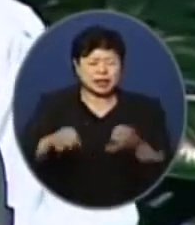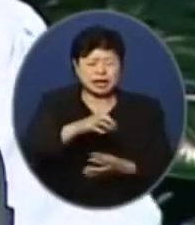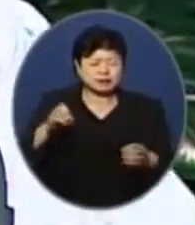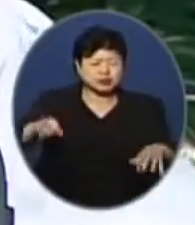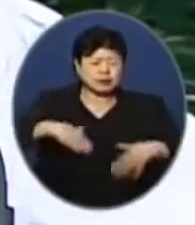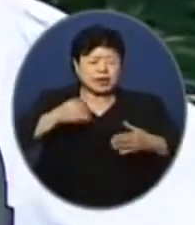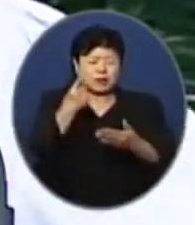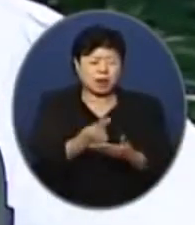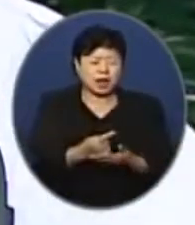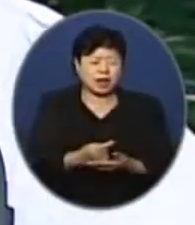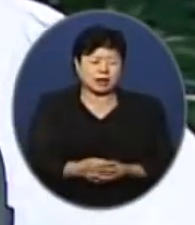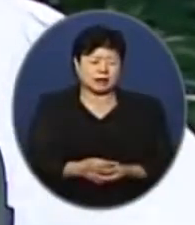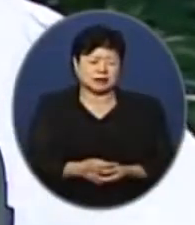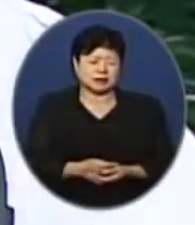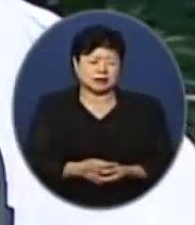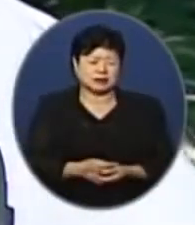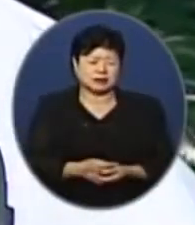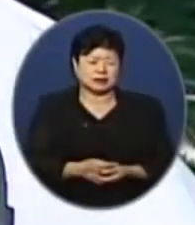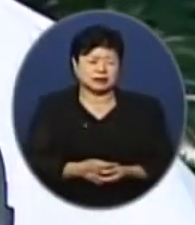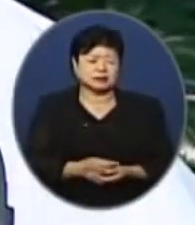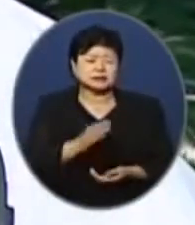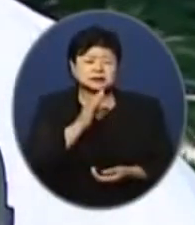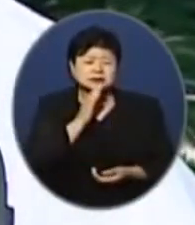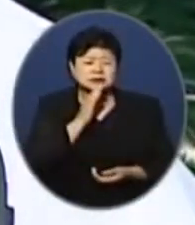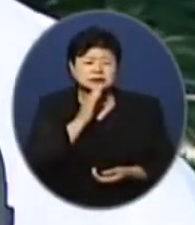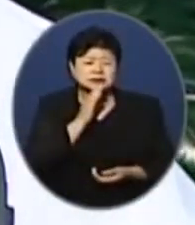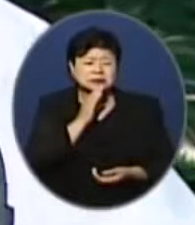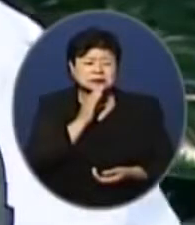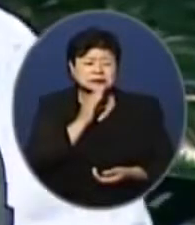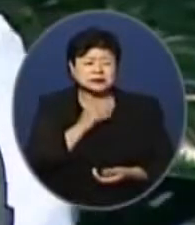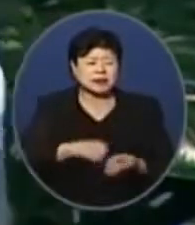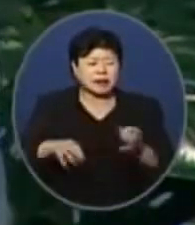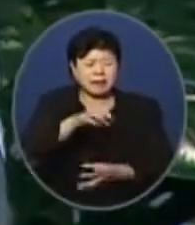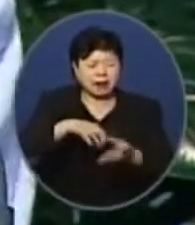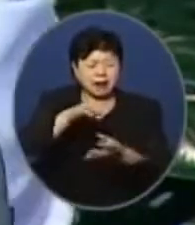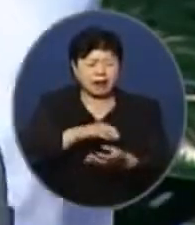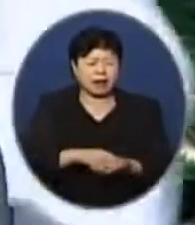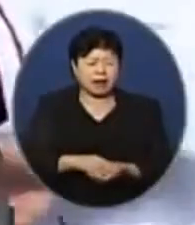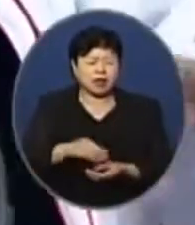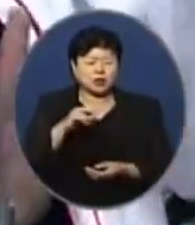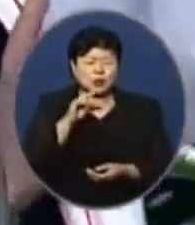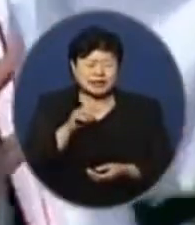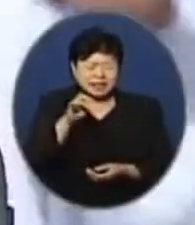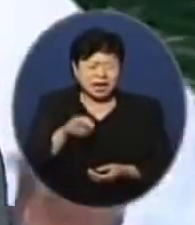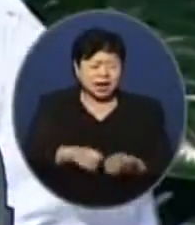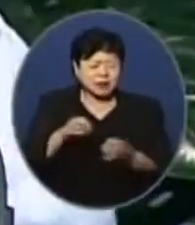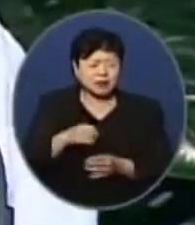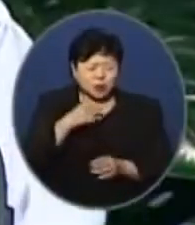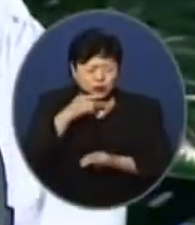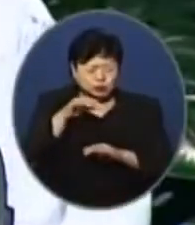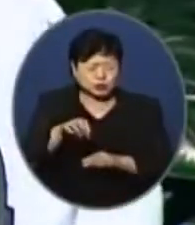앞에 미국령인 푸에토리코가 있는데 푸에토리코에서 시작된 이 허리케인이 일어나서 도미니카 공항을 쓸고 북쪽으로